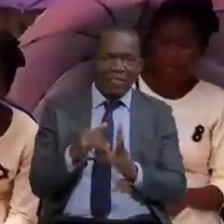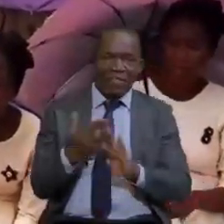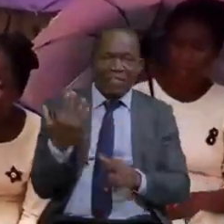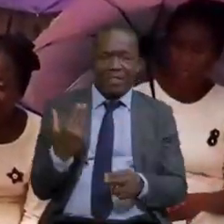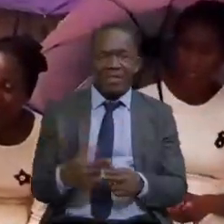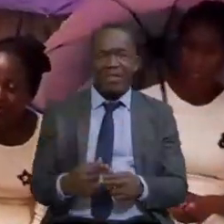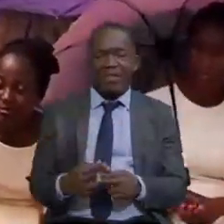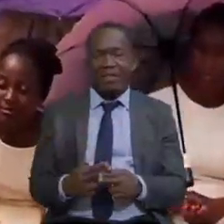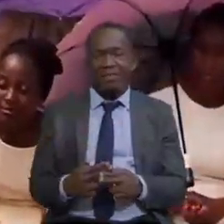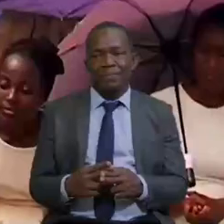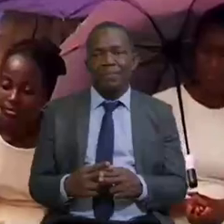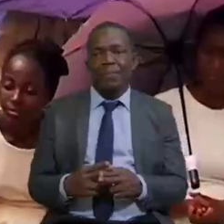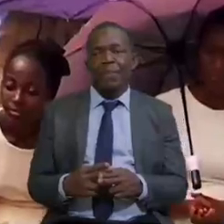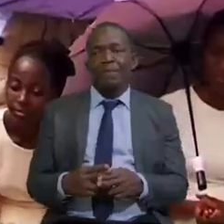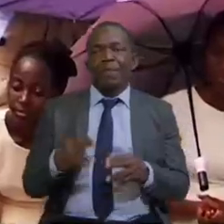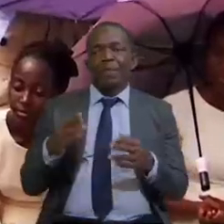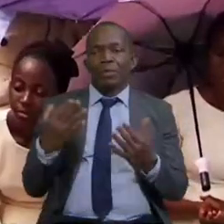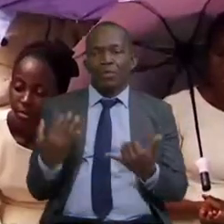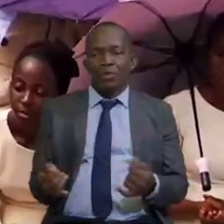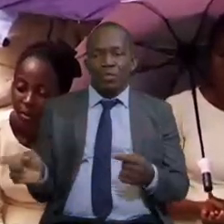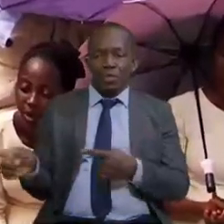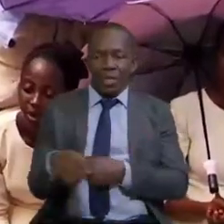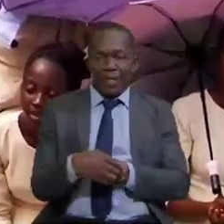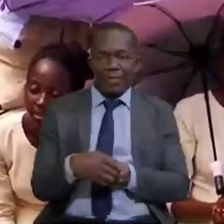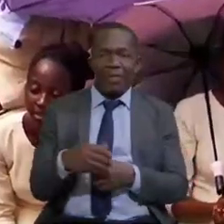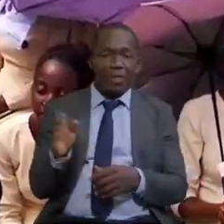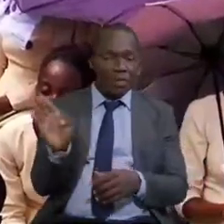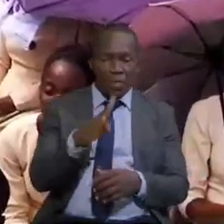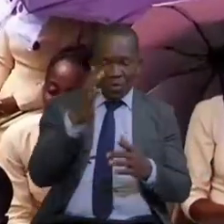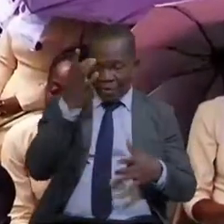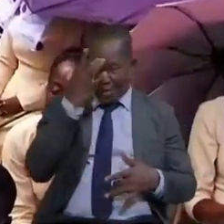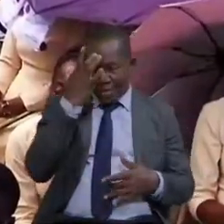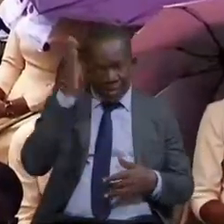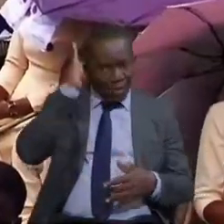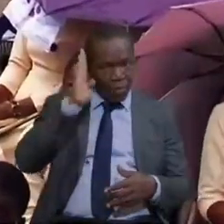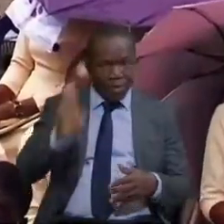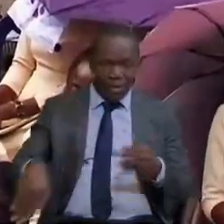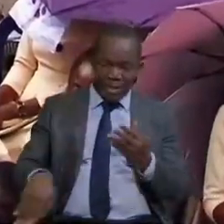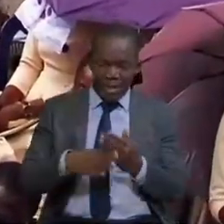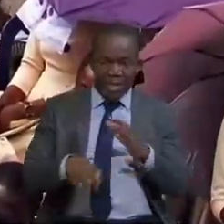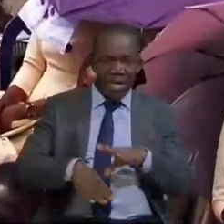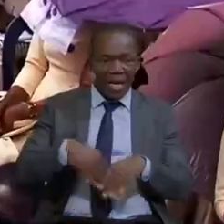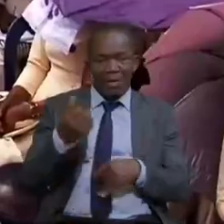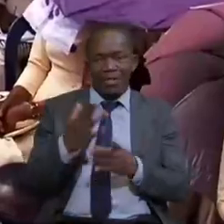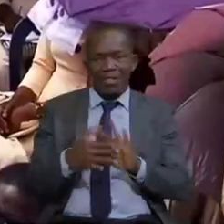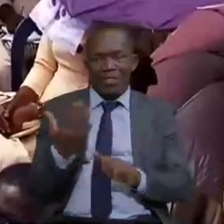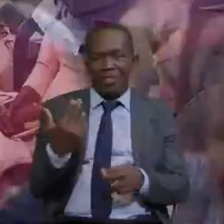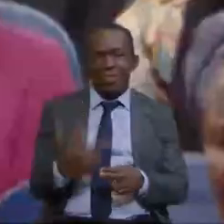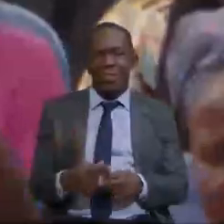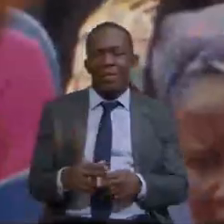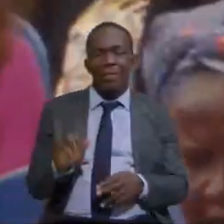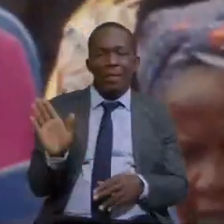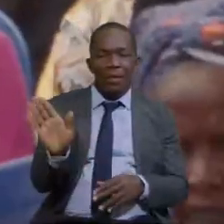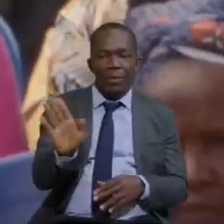Aujourd'hui, ta maladie partira. Aujourd'hui, ton péché sera